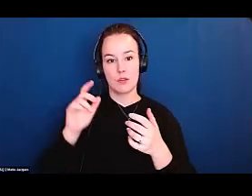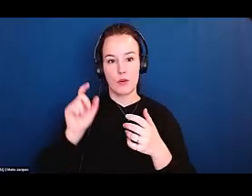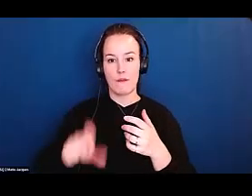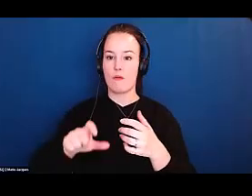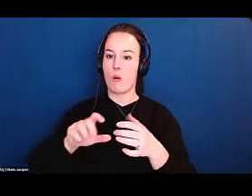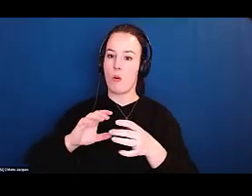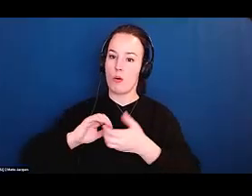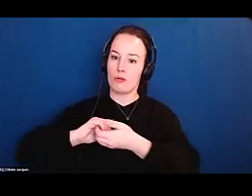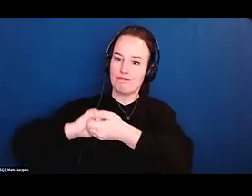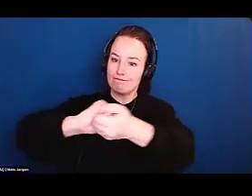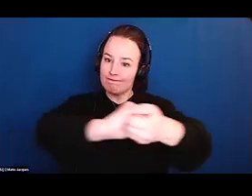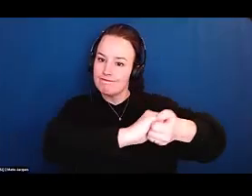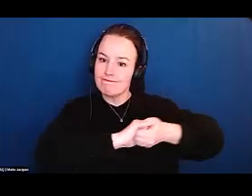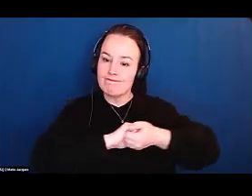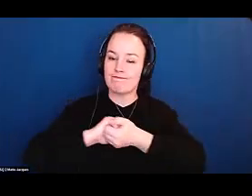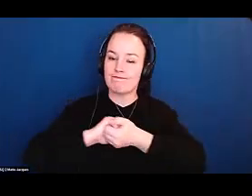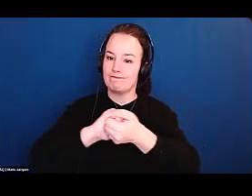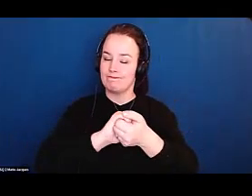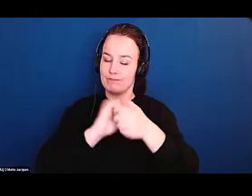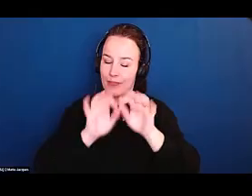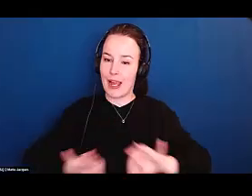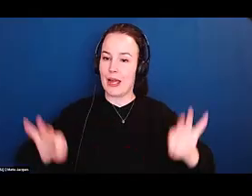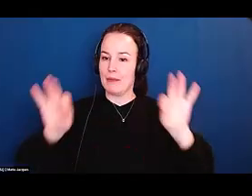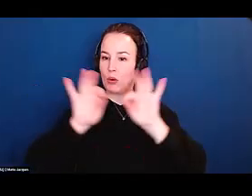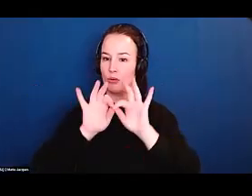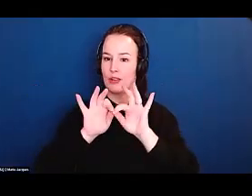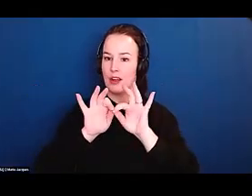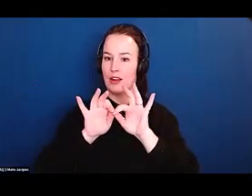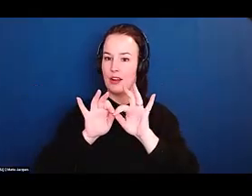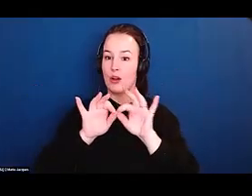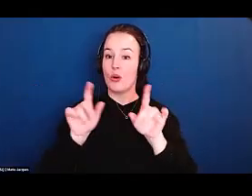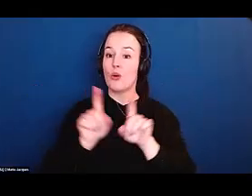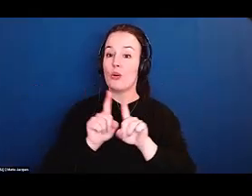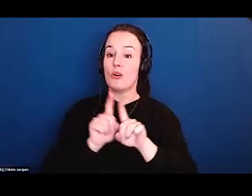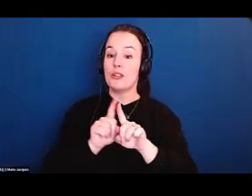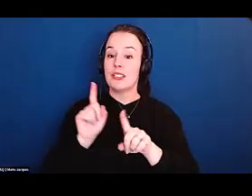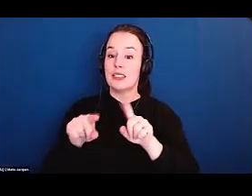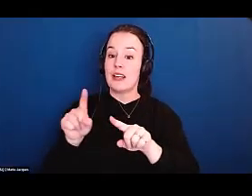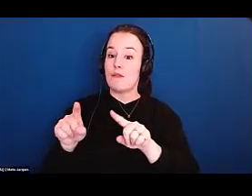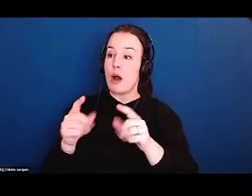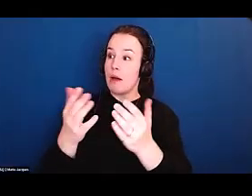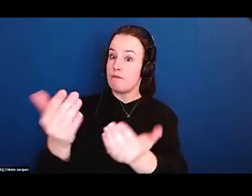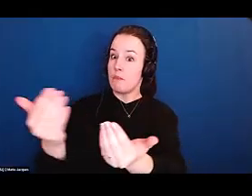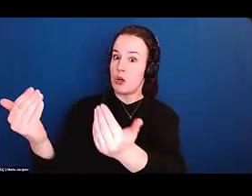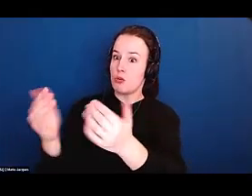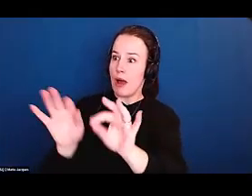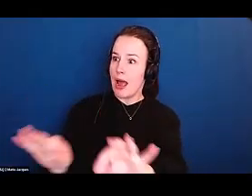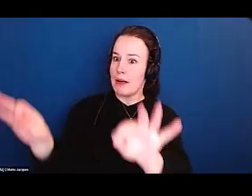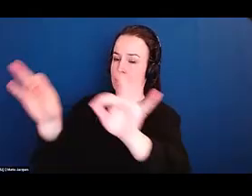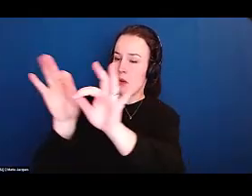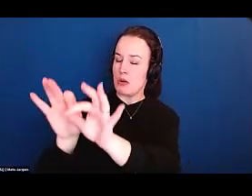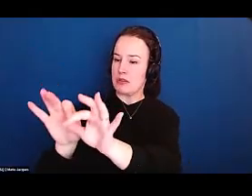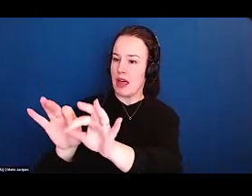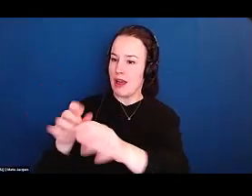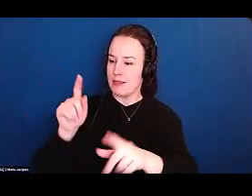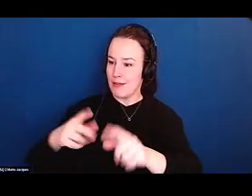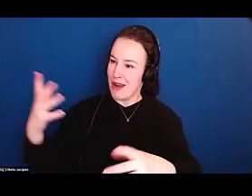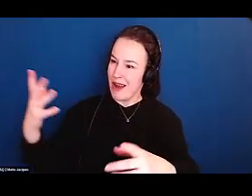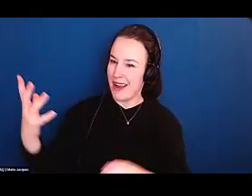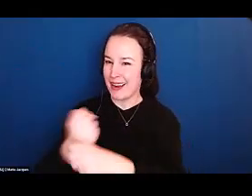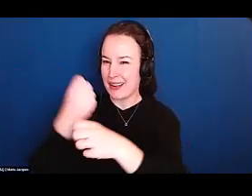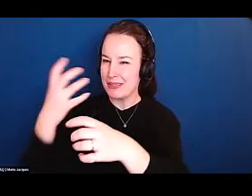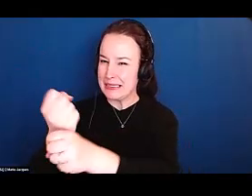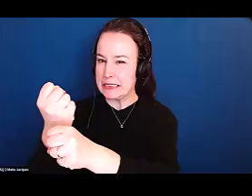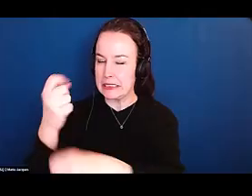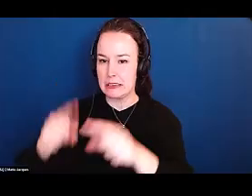solidaires et nous nous sommes bien rendus compte qu'il y avait des besoins qui étaient très importants et parfois on avait l'impression de